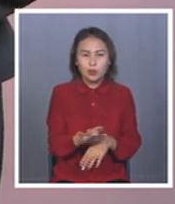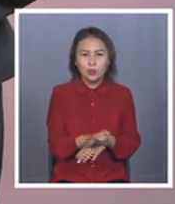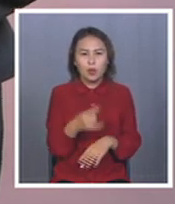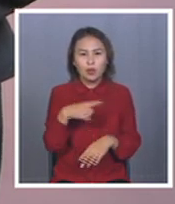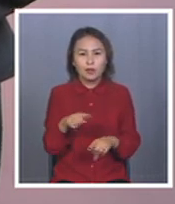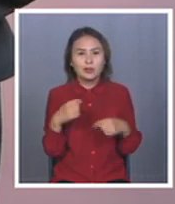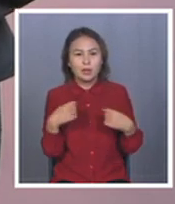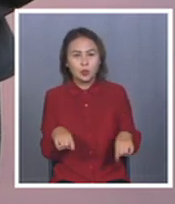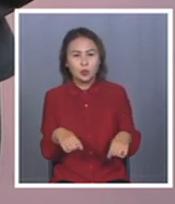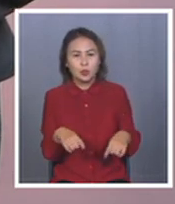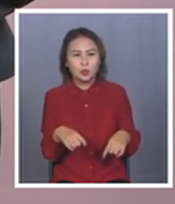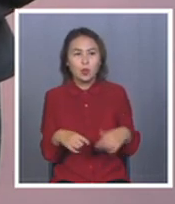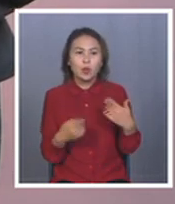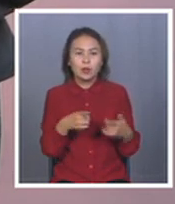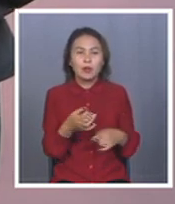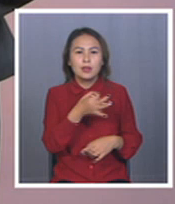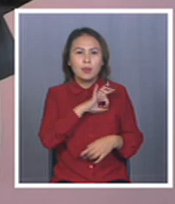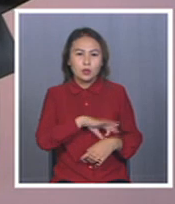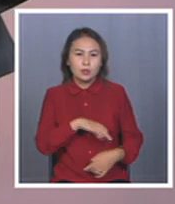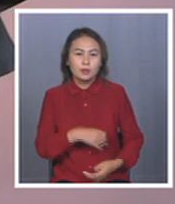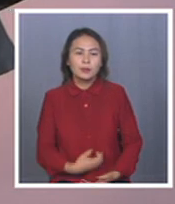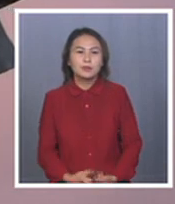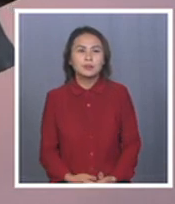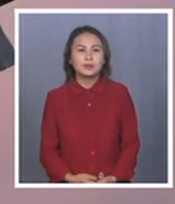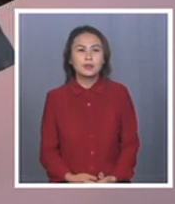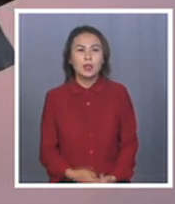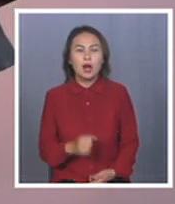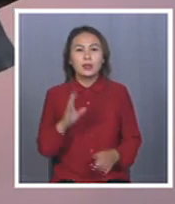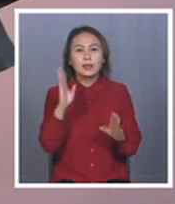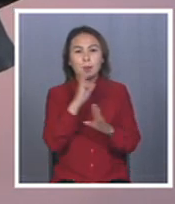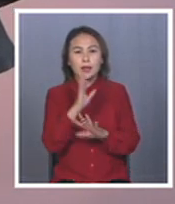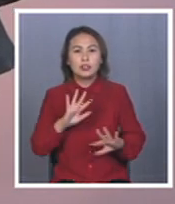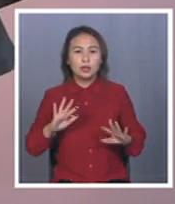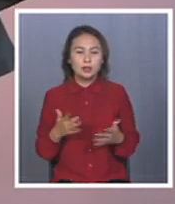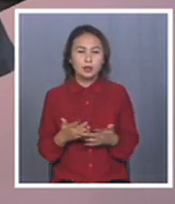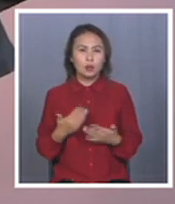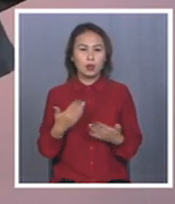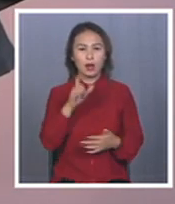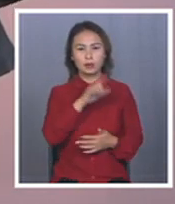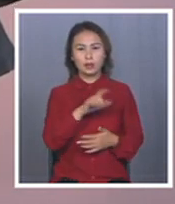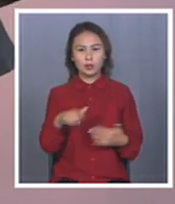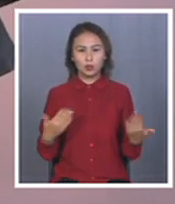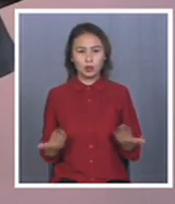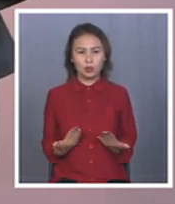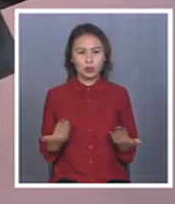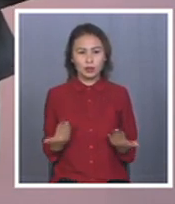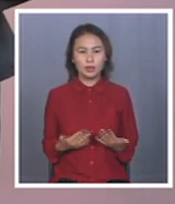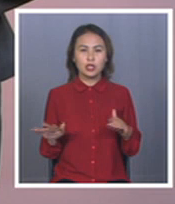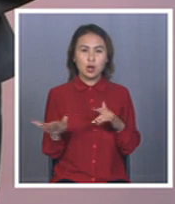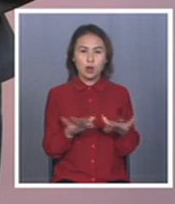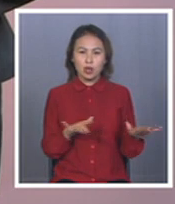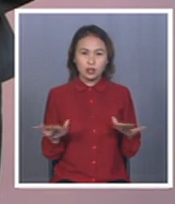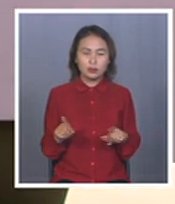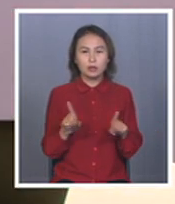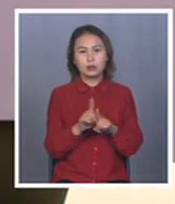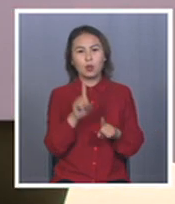сату, одан табыс табу. Ал табиғат жағдайы деген адам өміріне, шаруашылыққа қолайлы